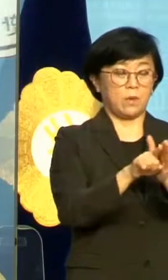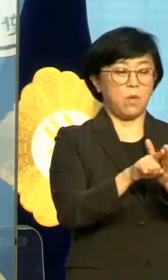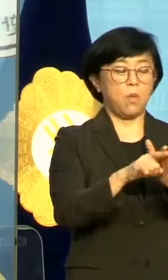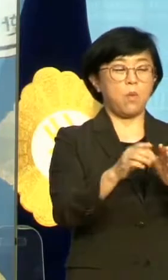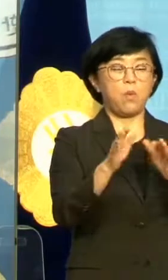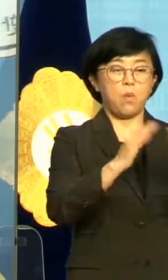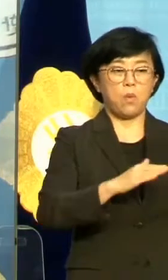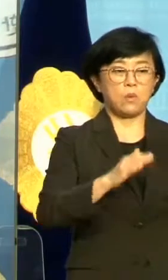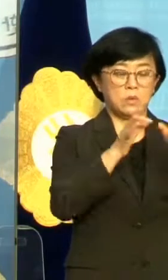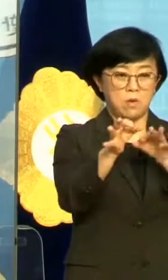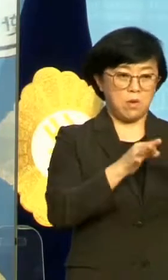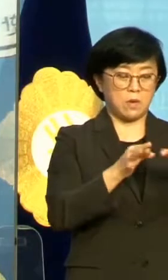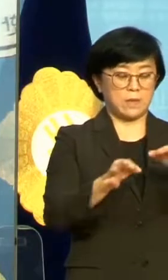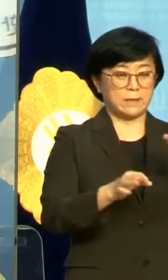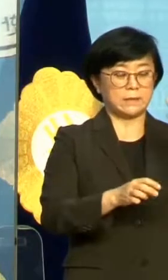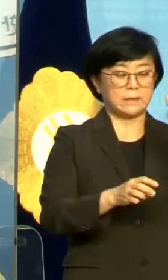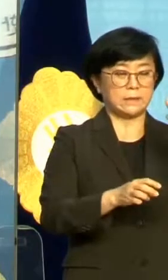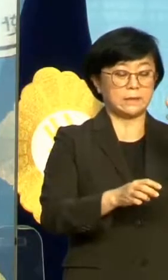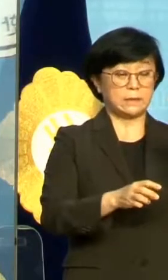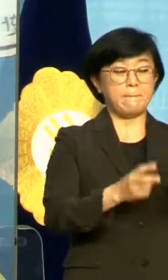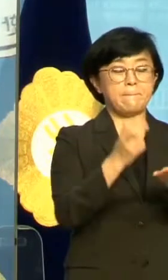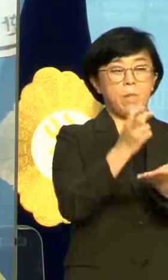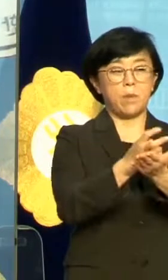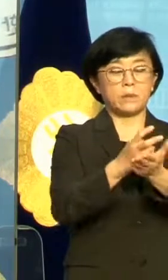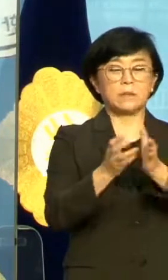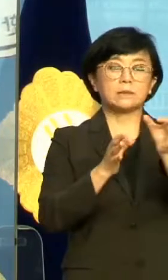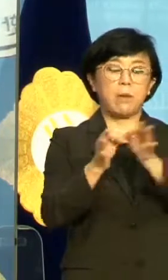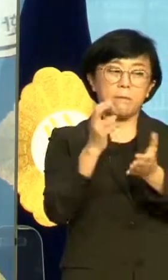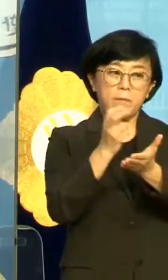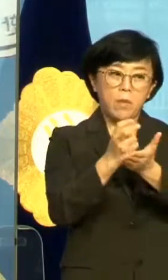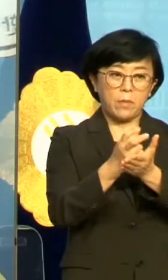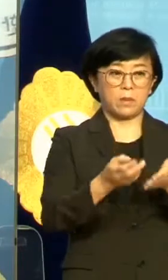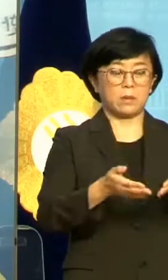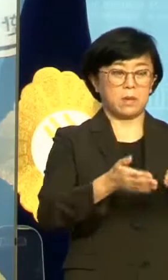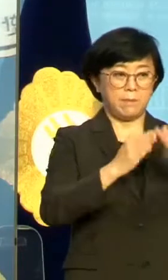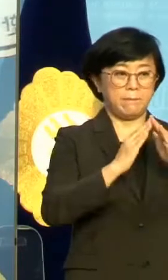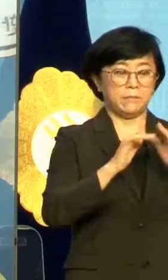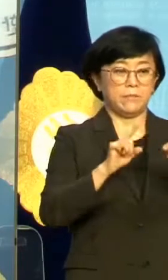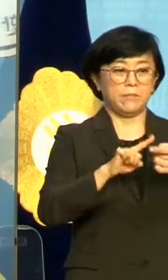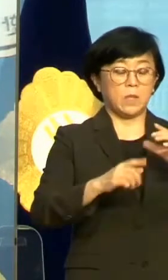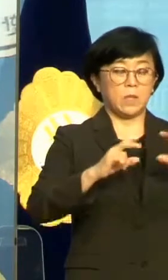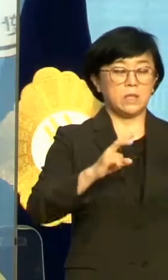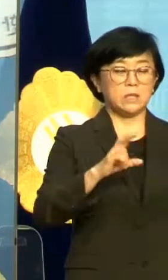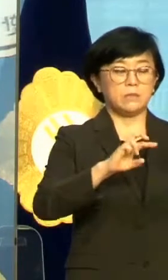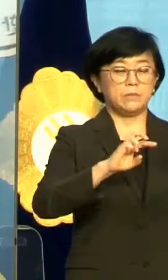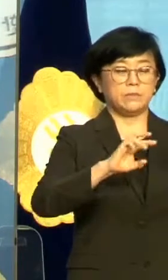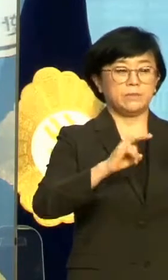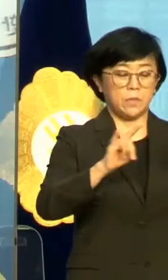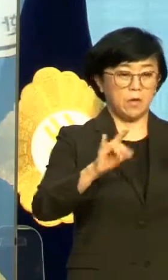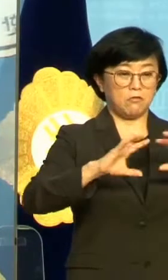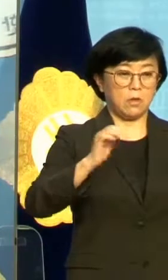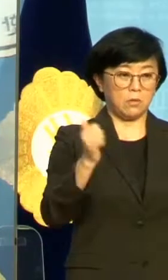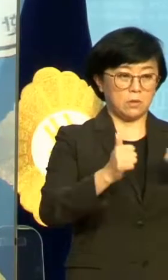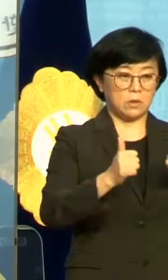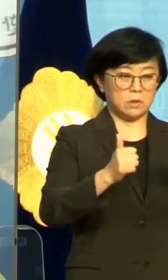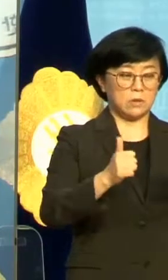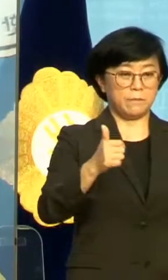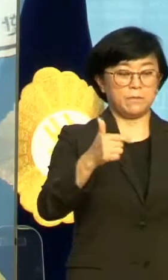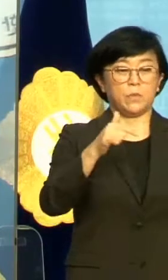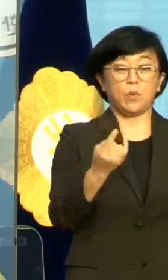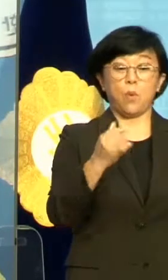상법 개정안 을 발휘합니다 이번 발휘하는 지난 20대 국회에서 고도의 찬 원이 정당 당론으로